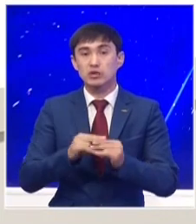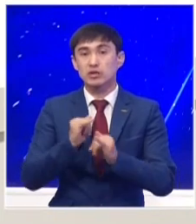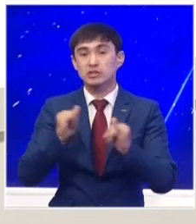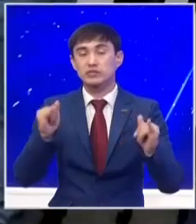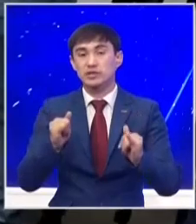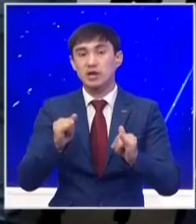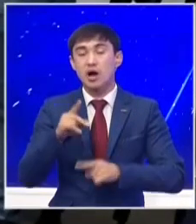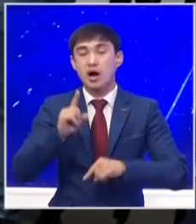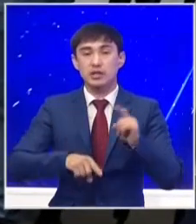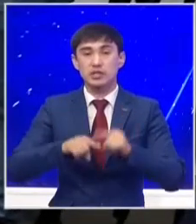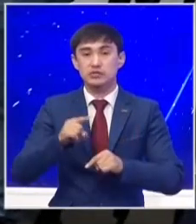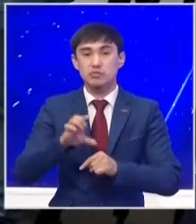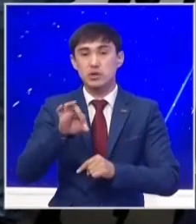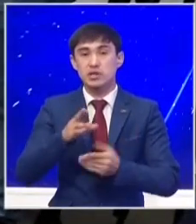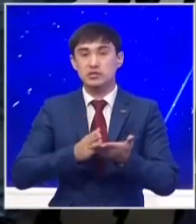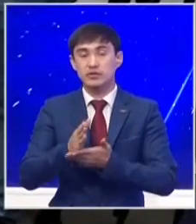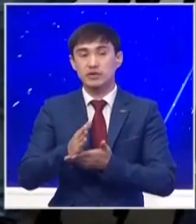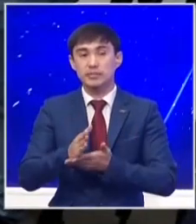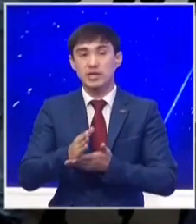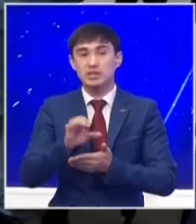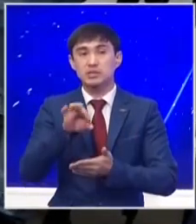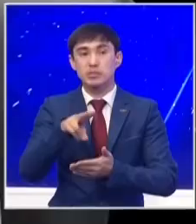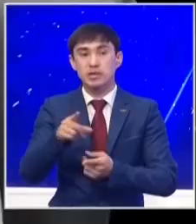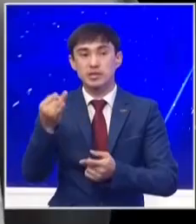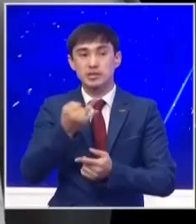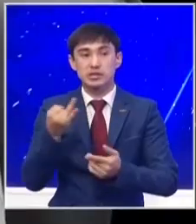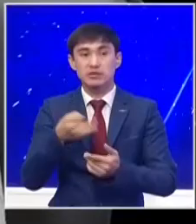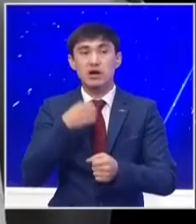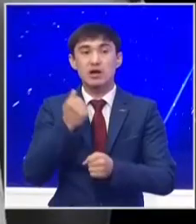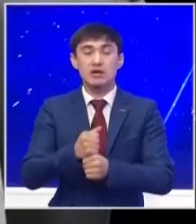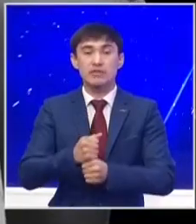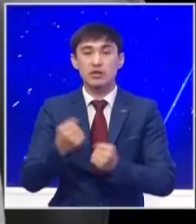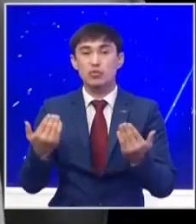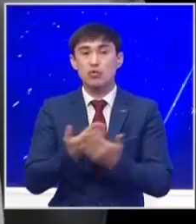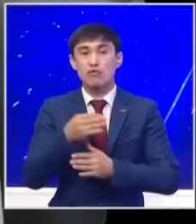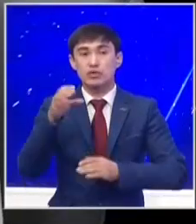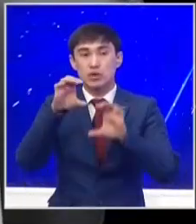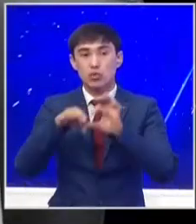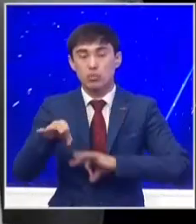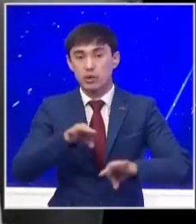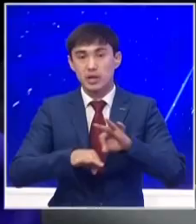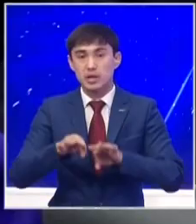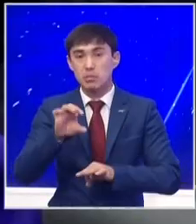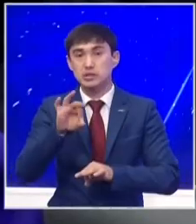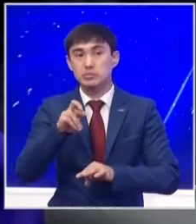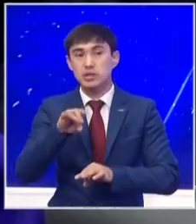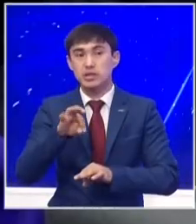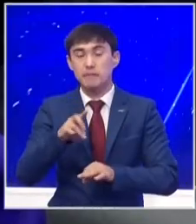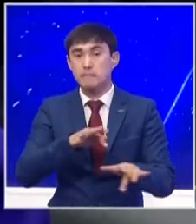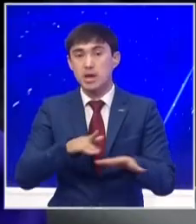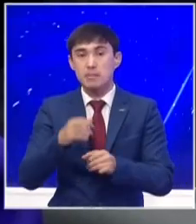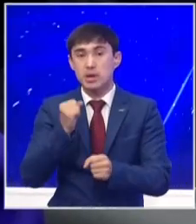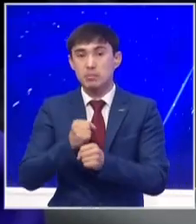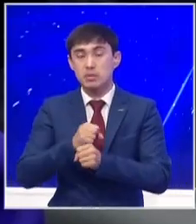развития отечественной медиасферы. Представители СМИ интересовали основные новеллы законопроекта о масс-медиа, меры,